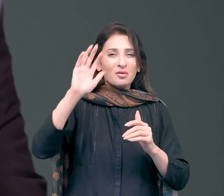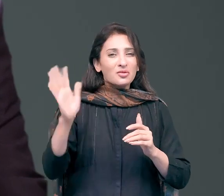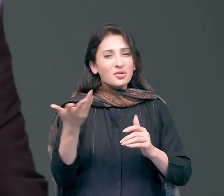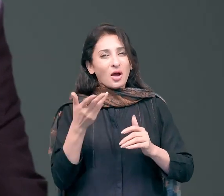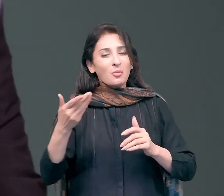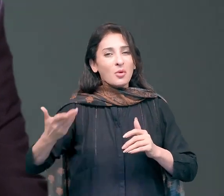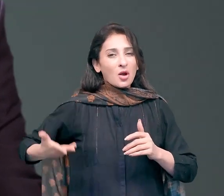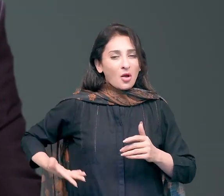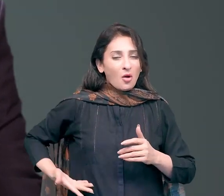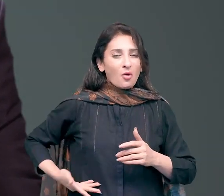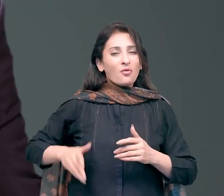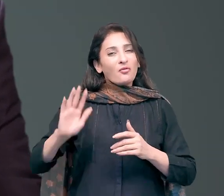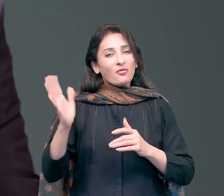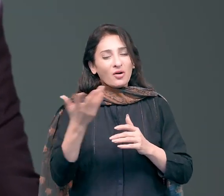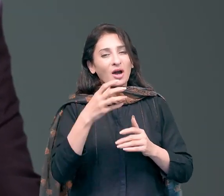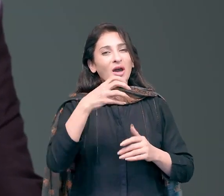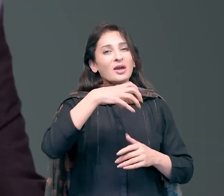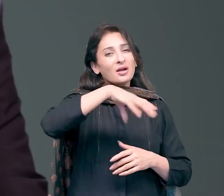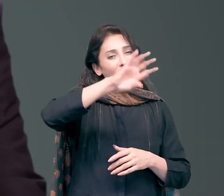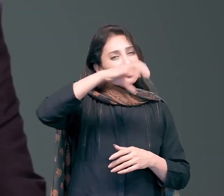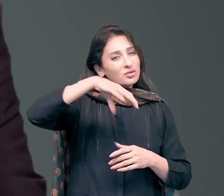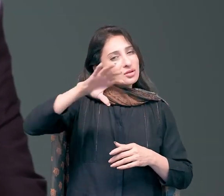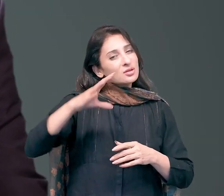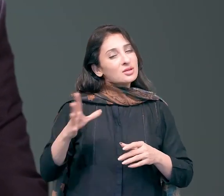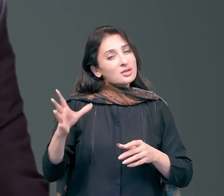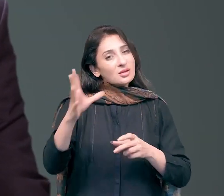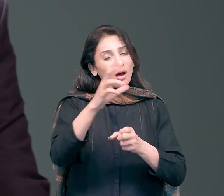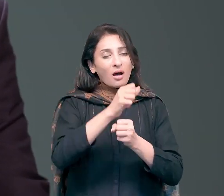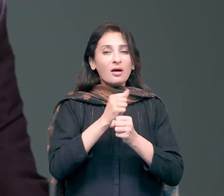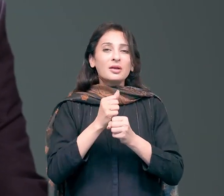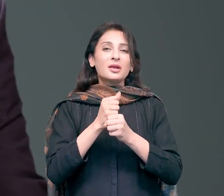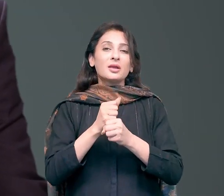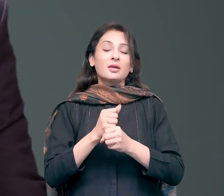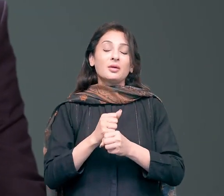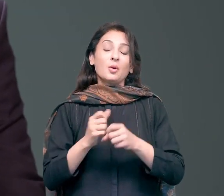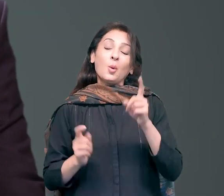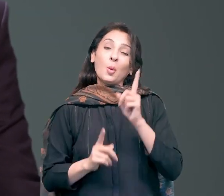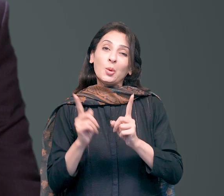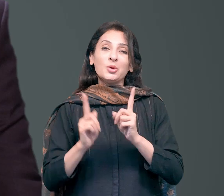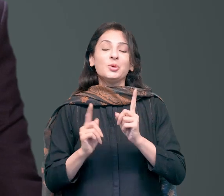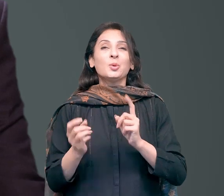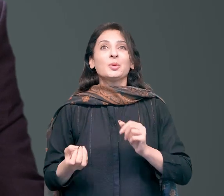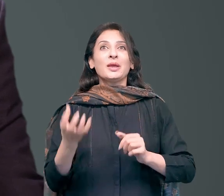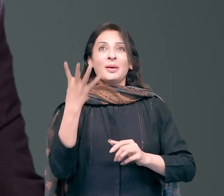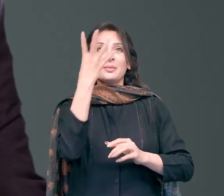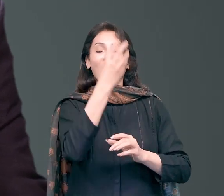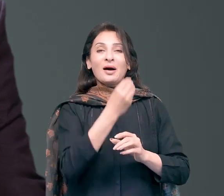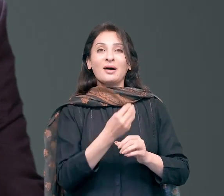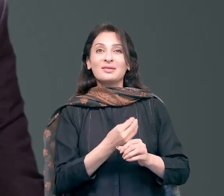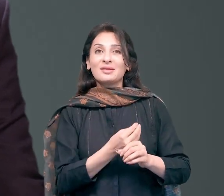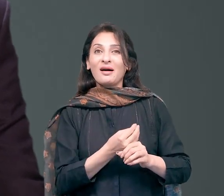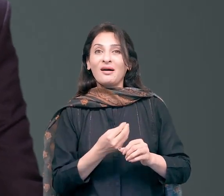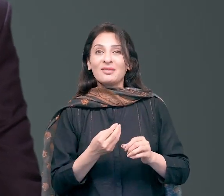ممالک ماڈرن نیشن سٹیٹس کہلاتی ہیں جو کہ سیکنڈ ورلڈ وار کے بعد جن